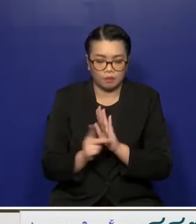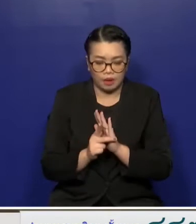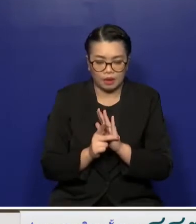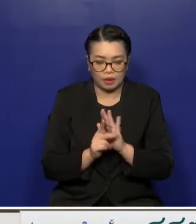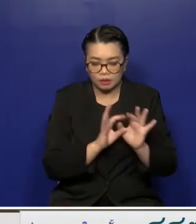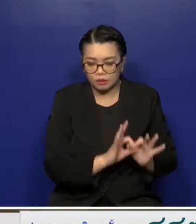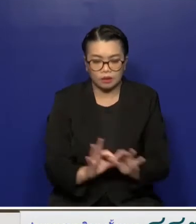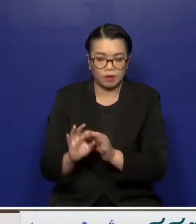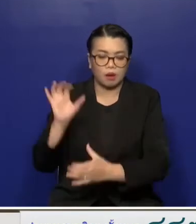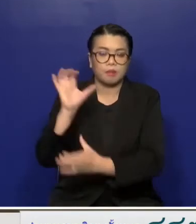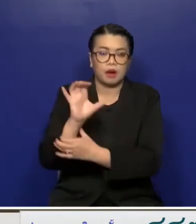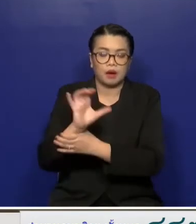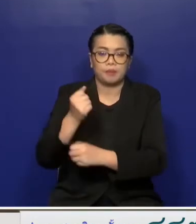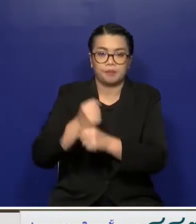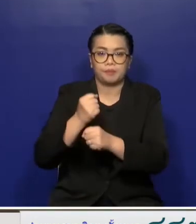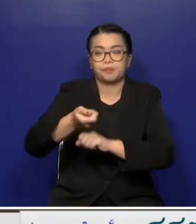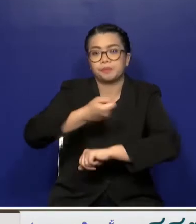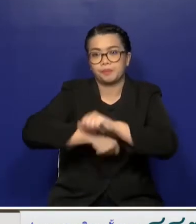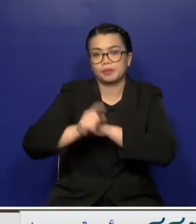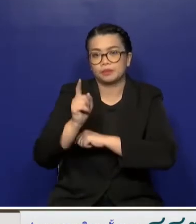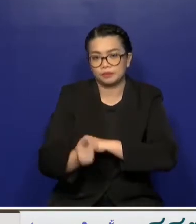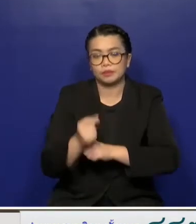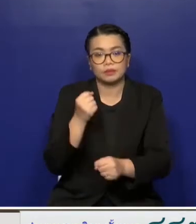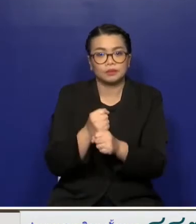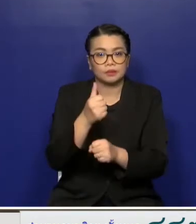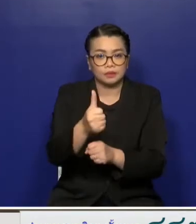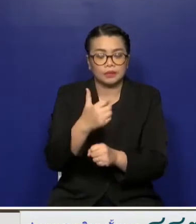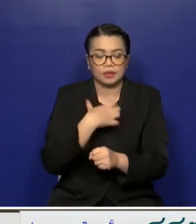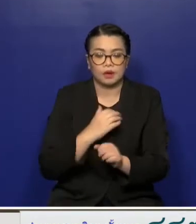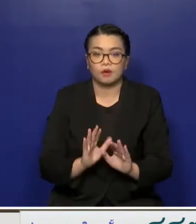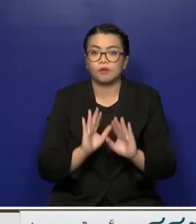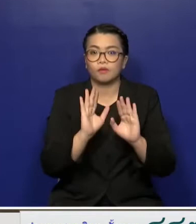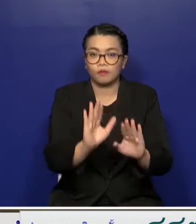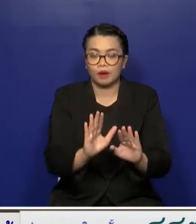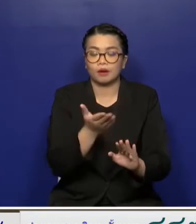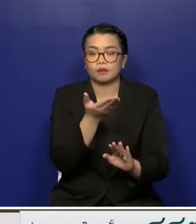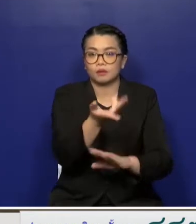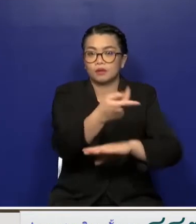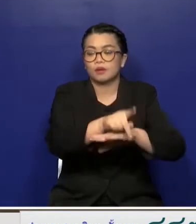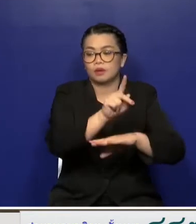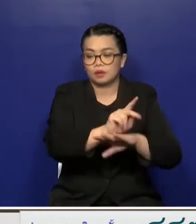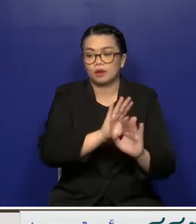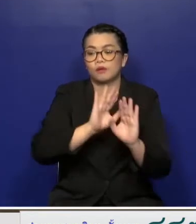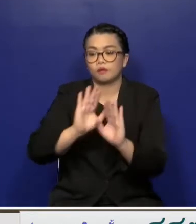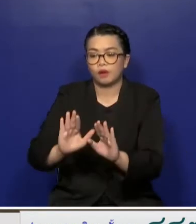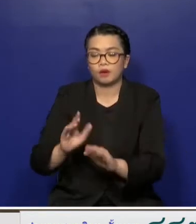คับใช้ได้จริงครับท่านประธานครับอยากเรียนผ่านท่านประธานไปยังท่านรัฐมนตรีที่ดูแลองค์กรปกครองส่วนท้องถิ่น